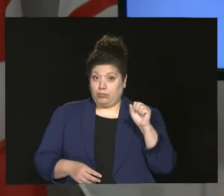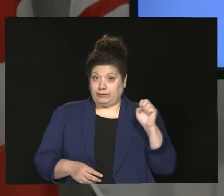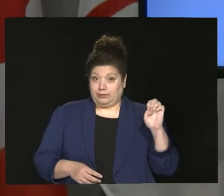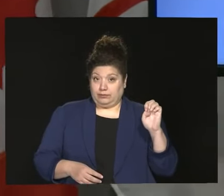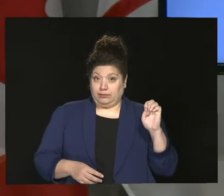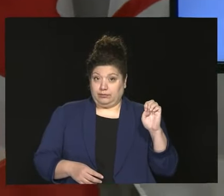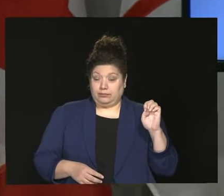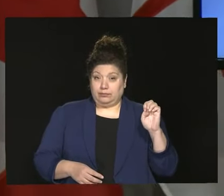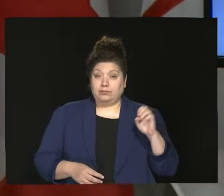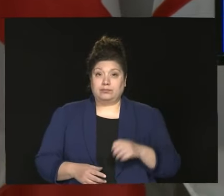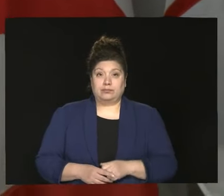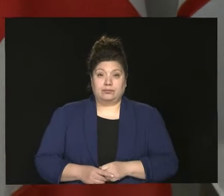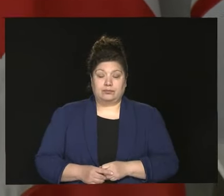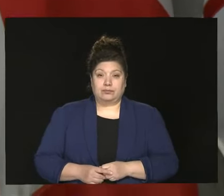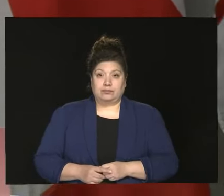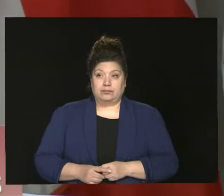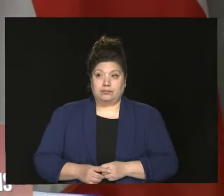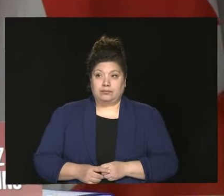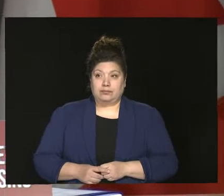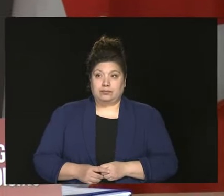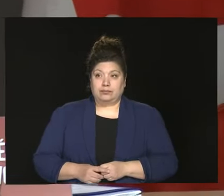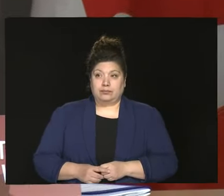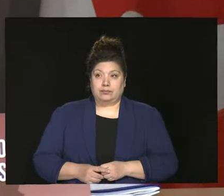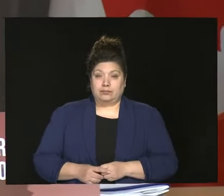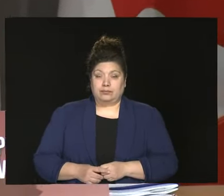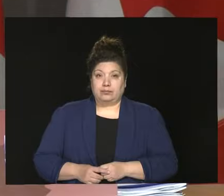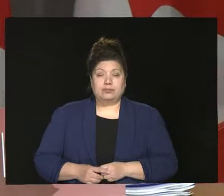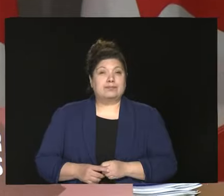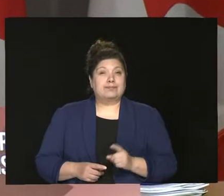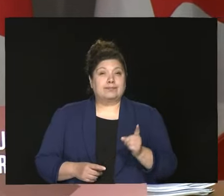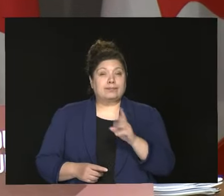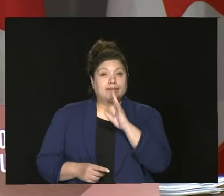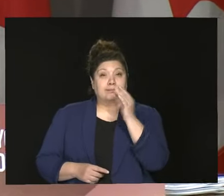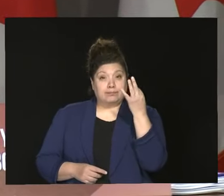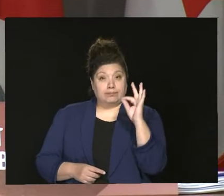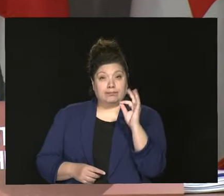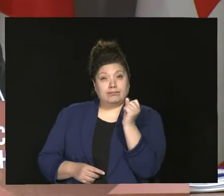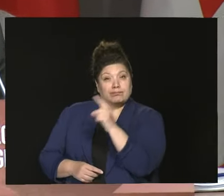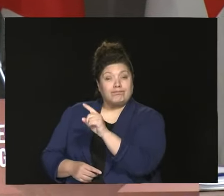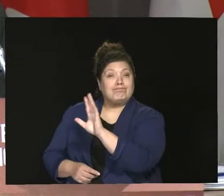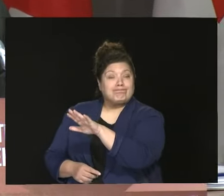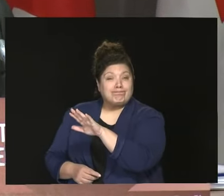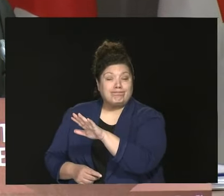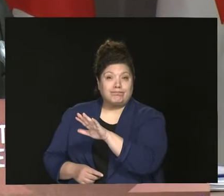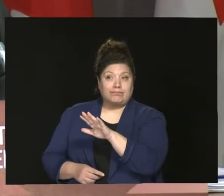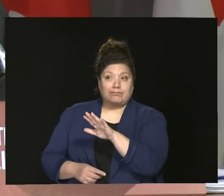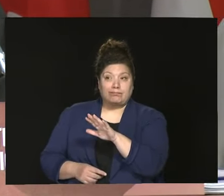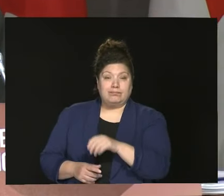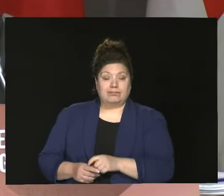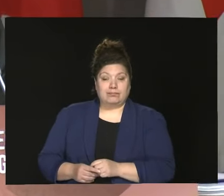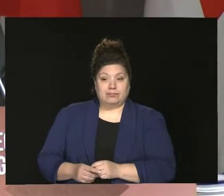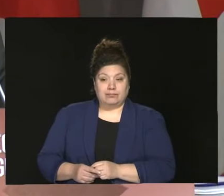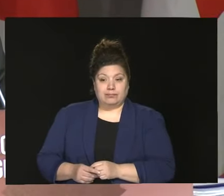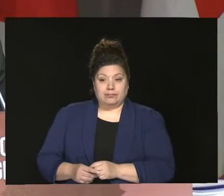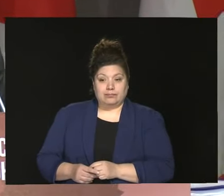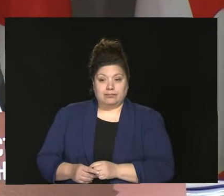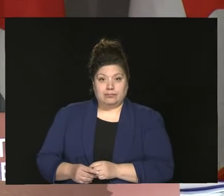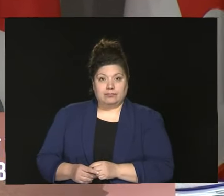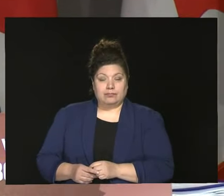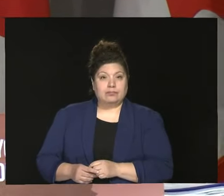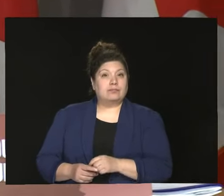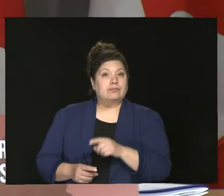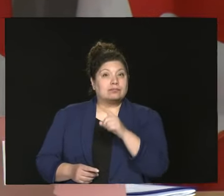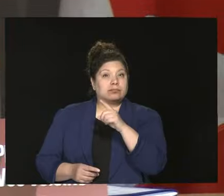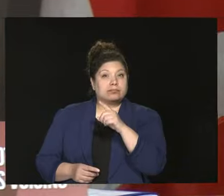Press. Oui, bonjour à tous. Mes questions sont aussi au ministre Morneau et sentez-vous à